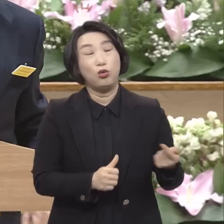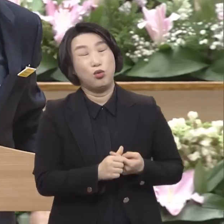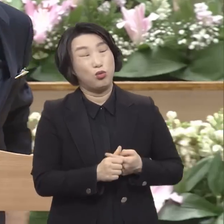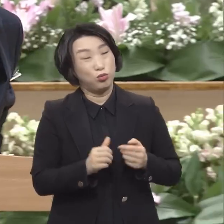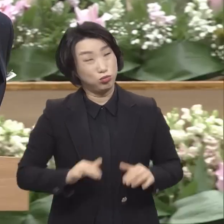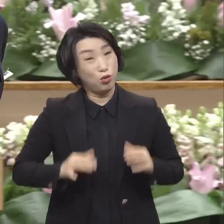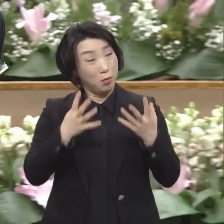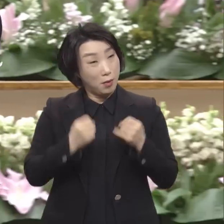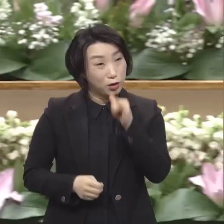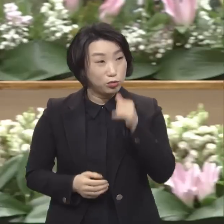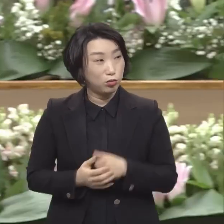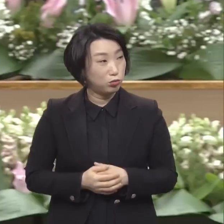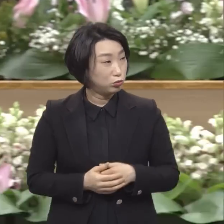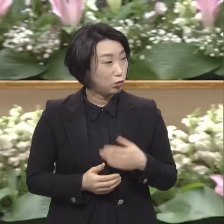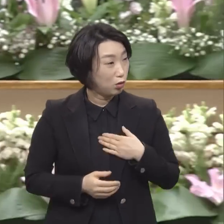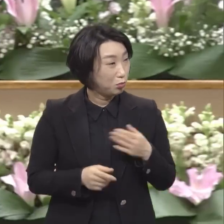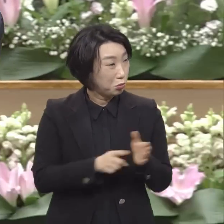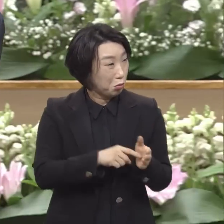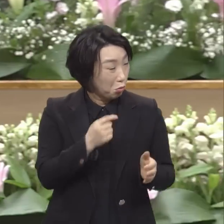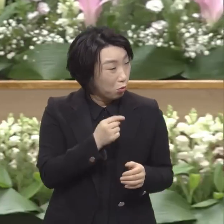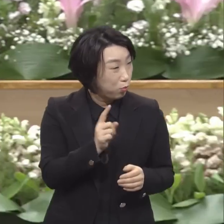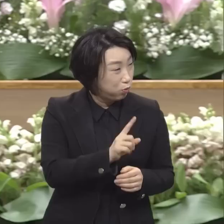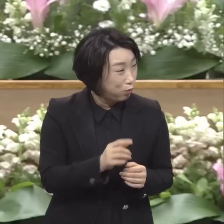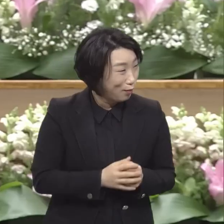아니 누가 요란하게 믿어?